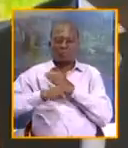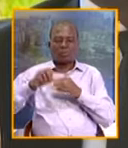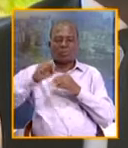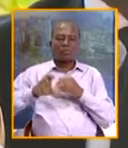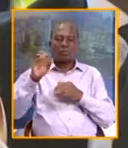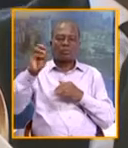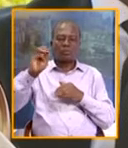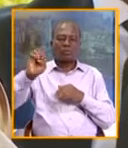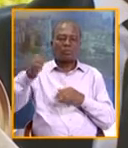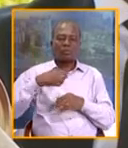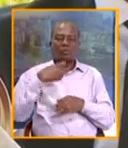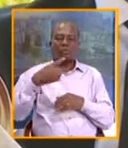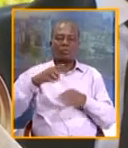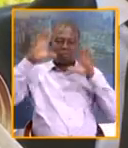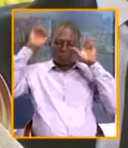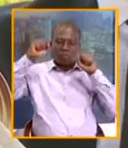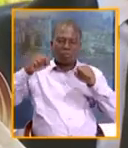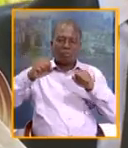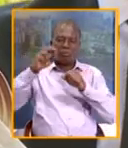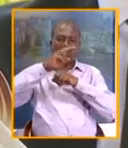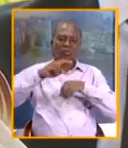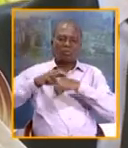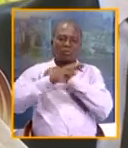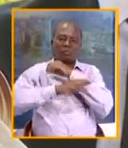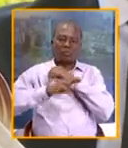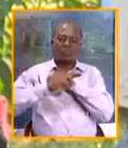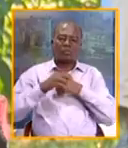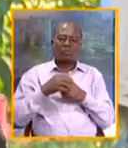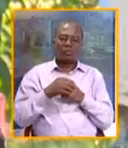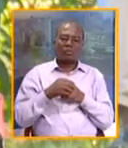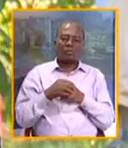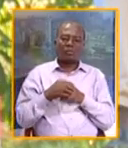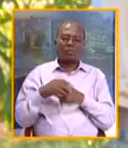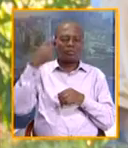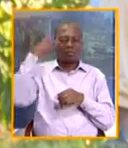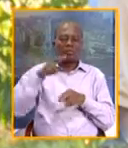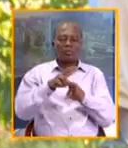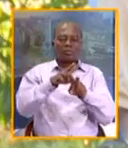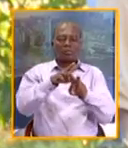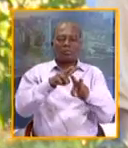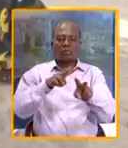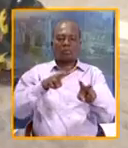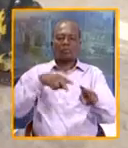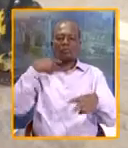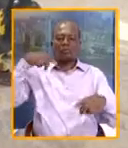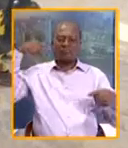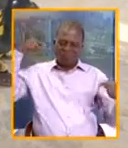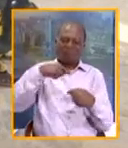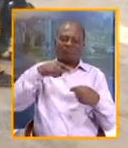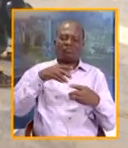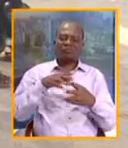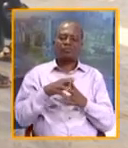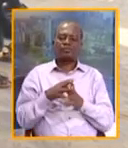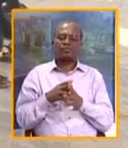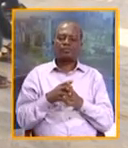président de la république les condoléances de toute cette région pour le deuil qui a frappé toute la côte